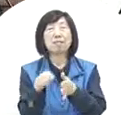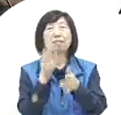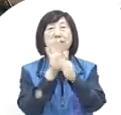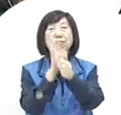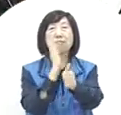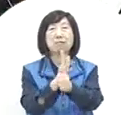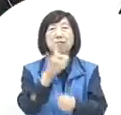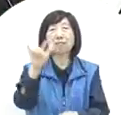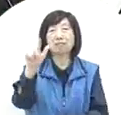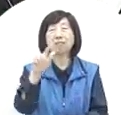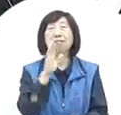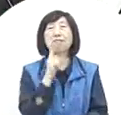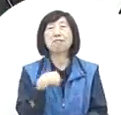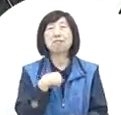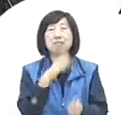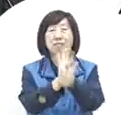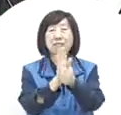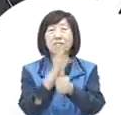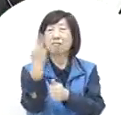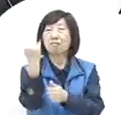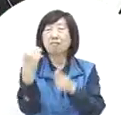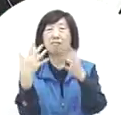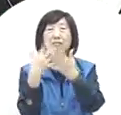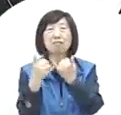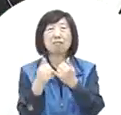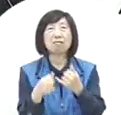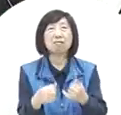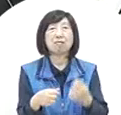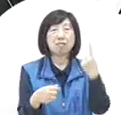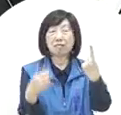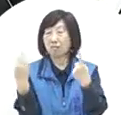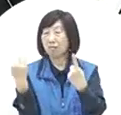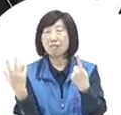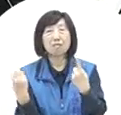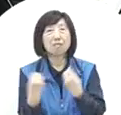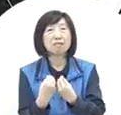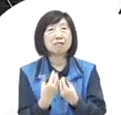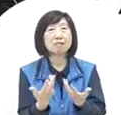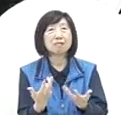师哦，需要服务几位学生？来，局长你说。